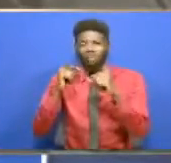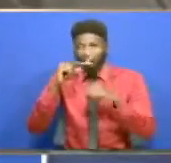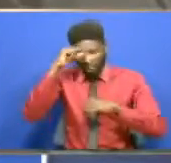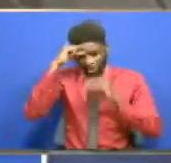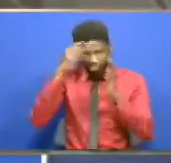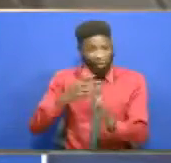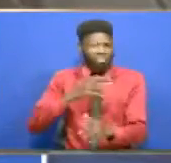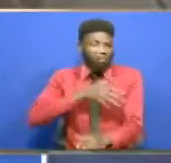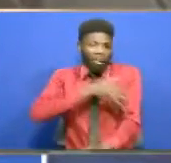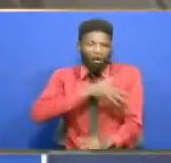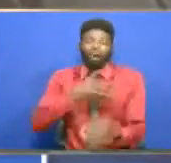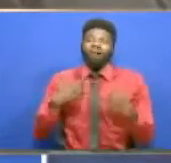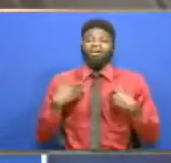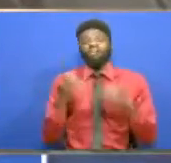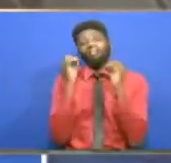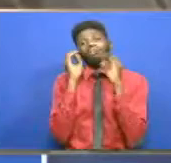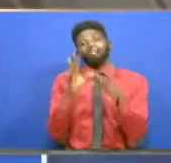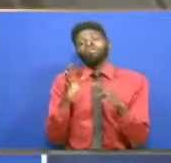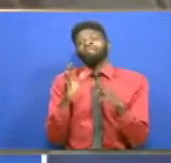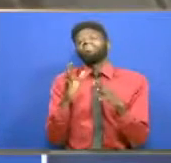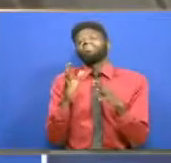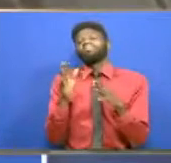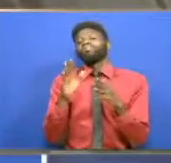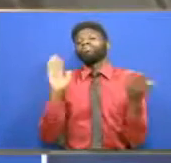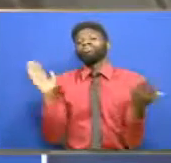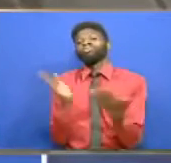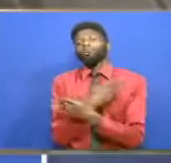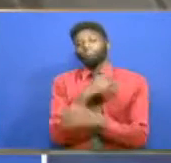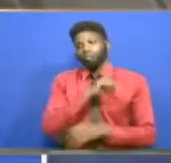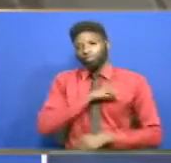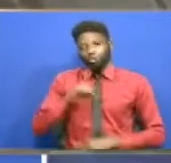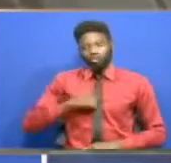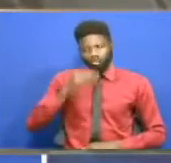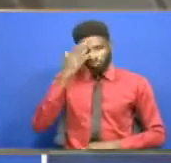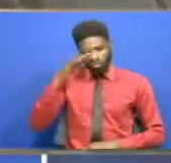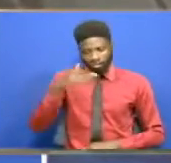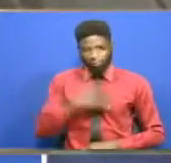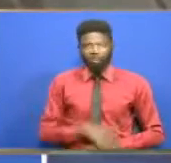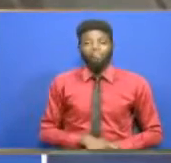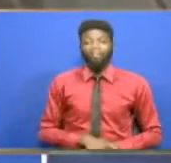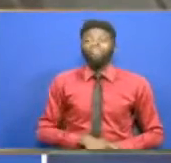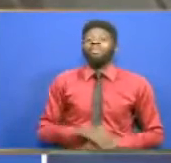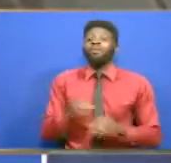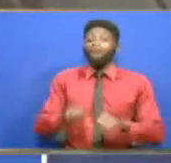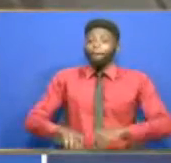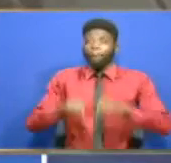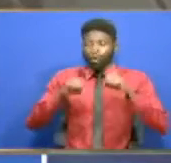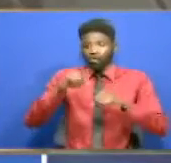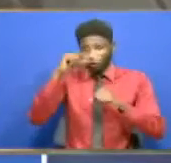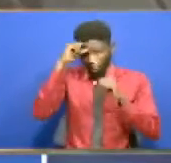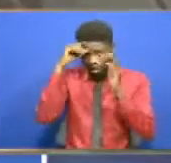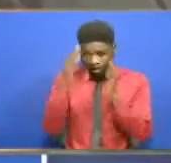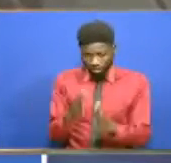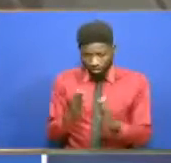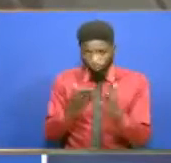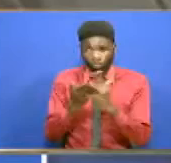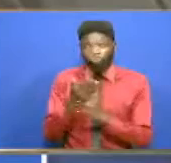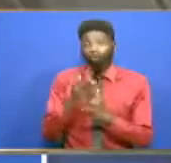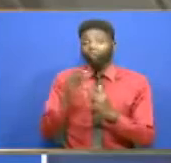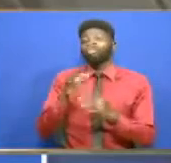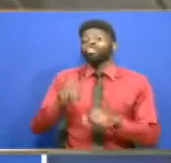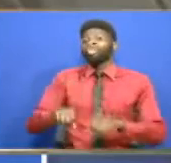wa kulivunja bunge la seneti. Baraza la magavana kupitia mwenyekiti wao Wycliffe Oparanya walitishia